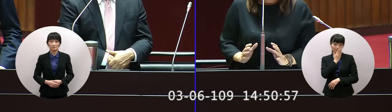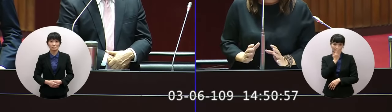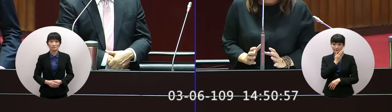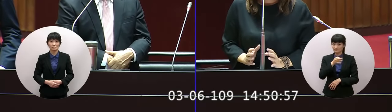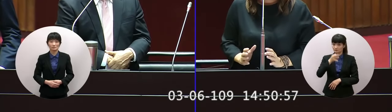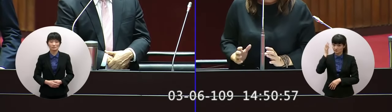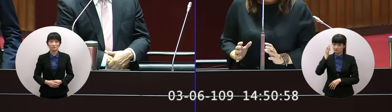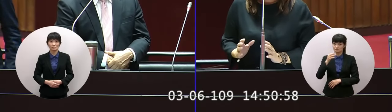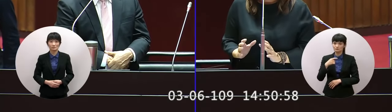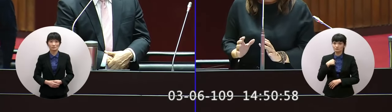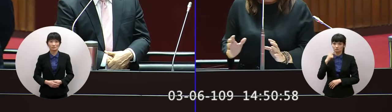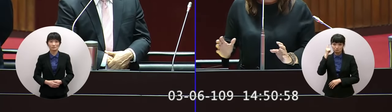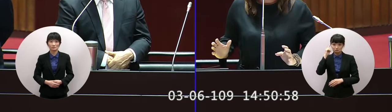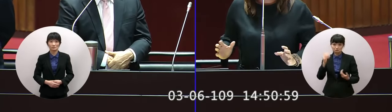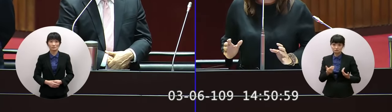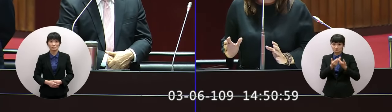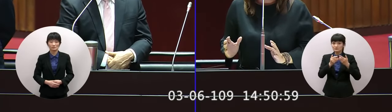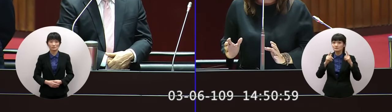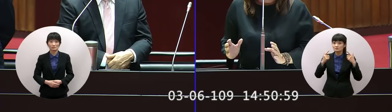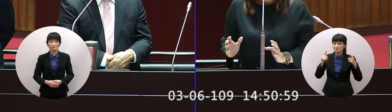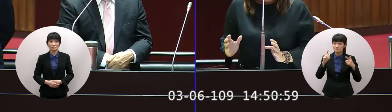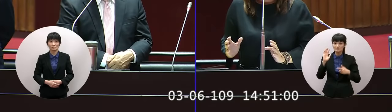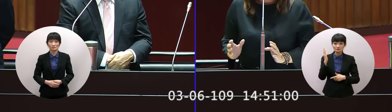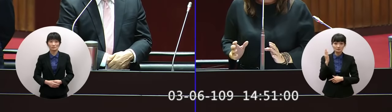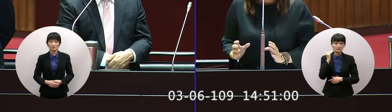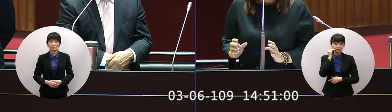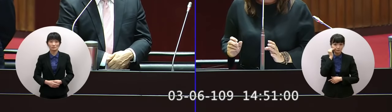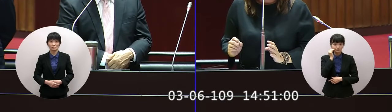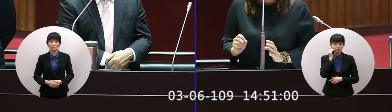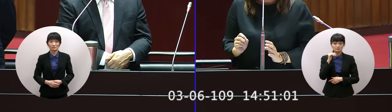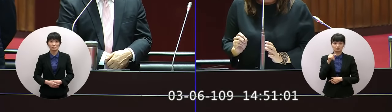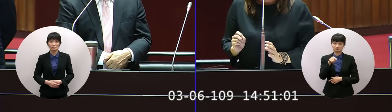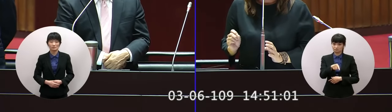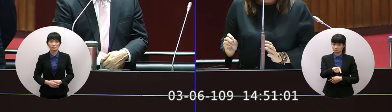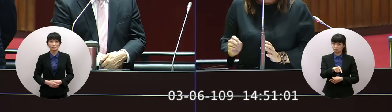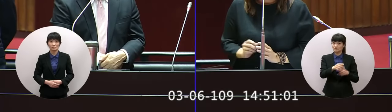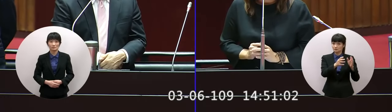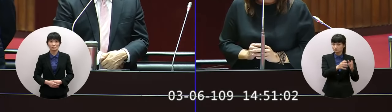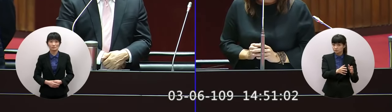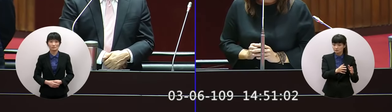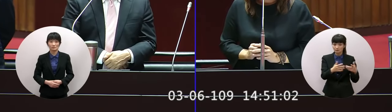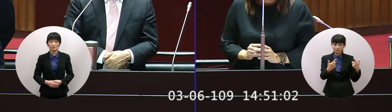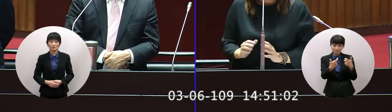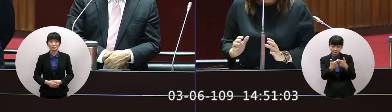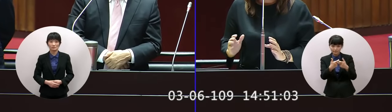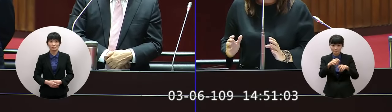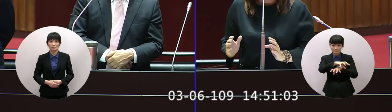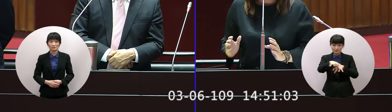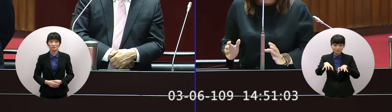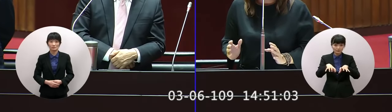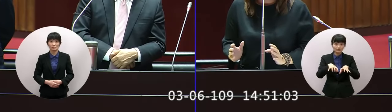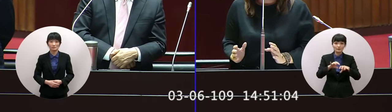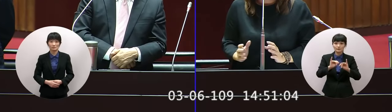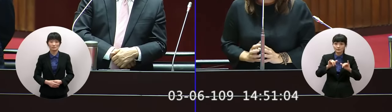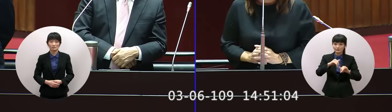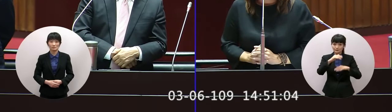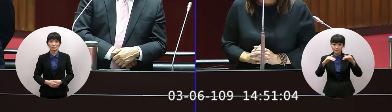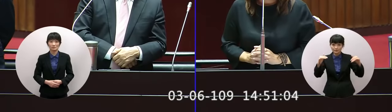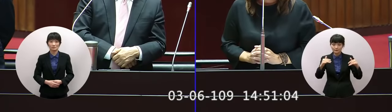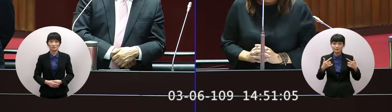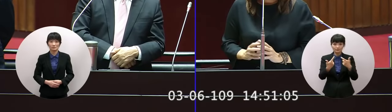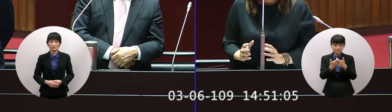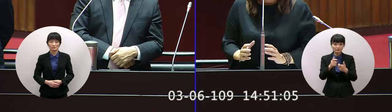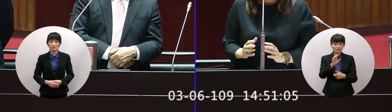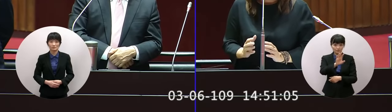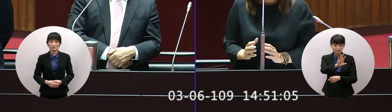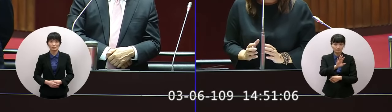是反对，只要它符合它的地形地貌，其实它如果没有破坏水土保